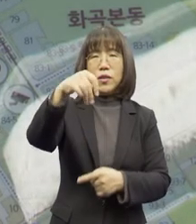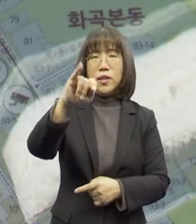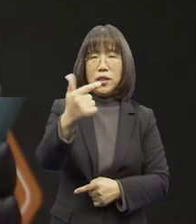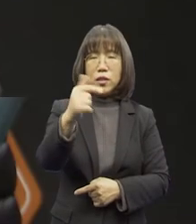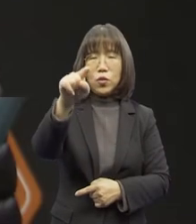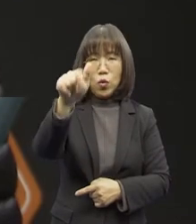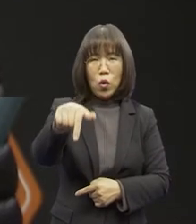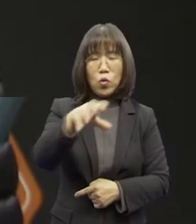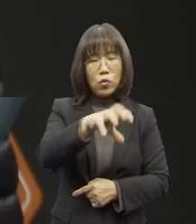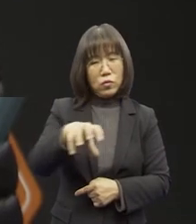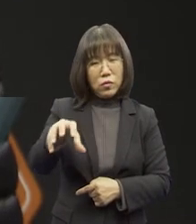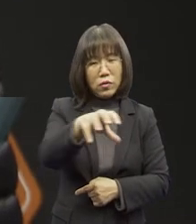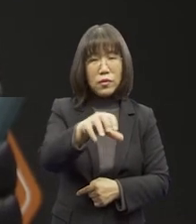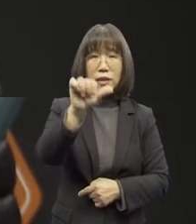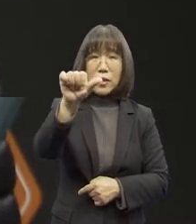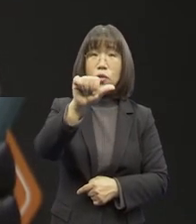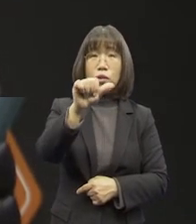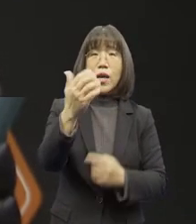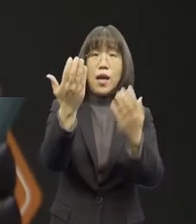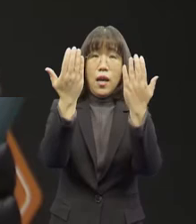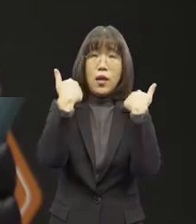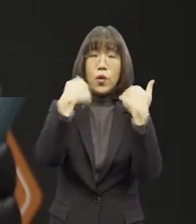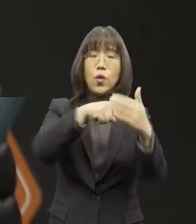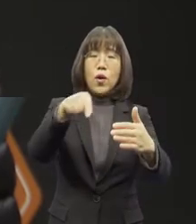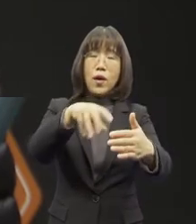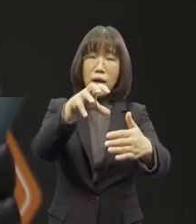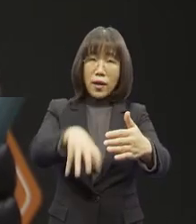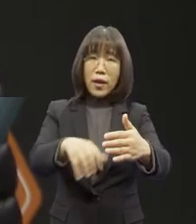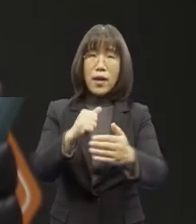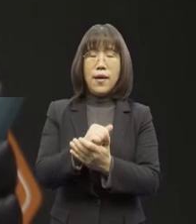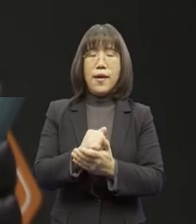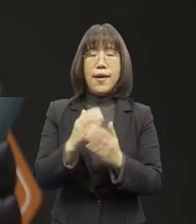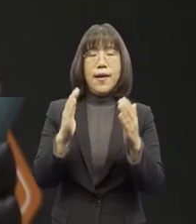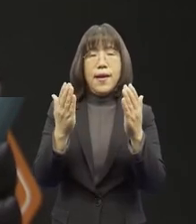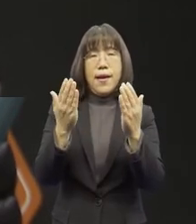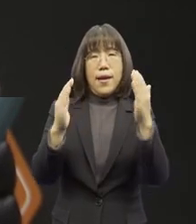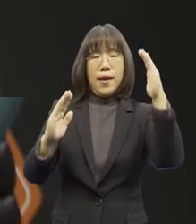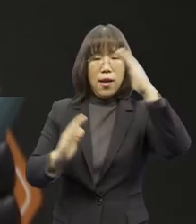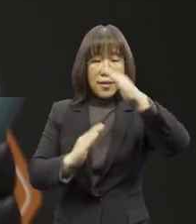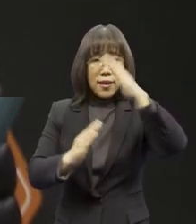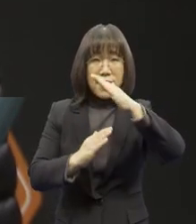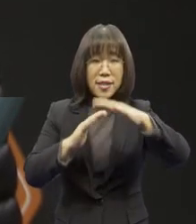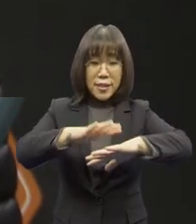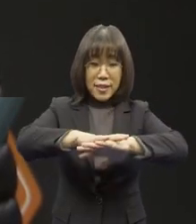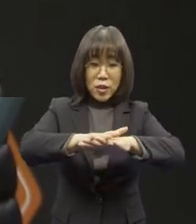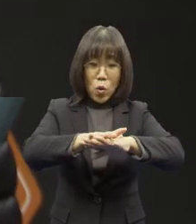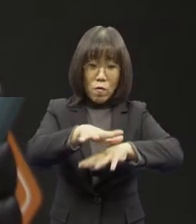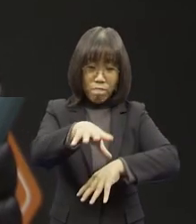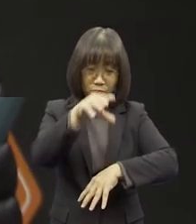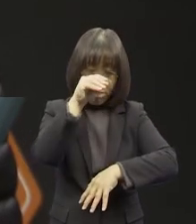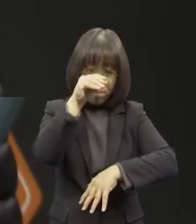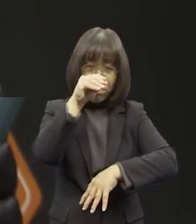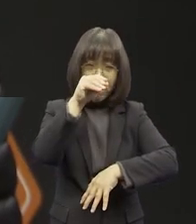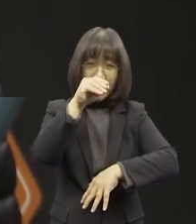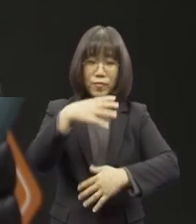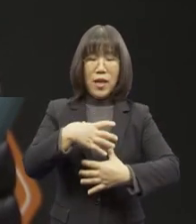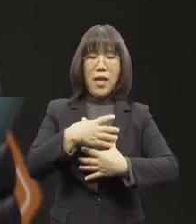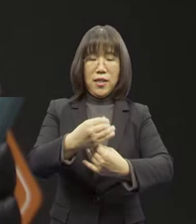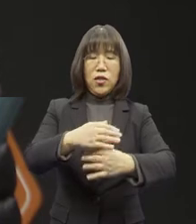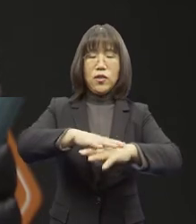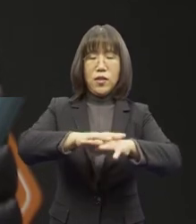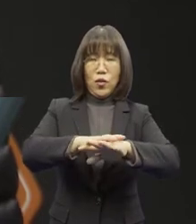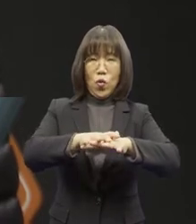신곡 10월 헉 5화 1 초등학교 5곳에 는 학생들이 오가며 주도를 익혀 안전 정보를